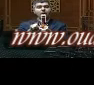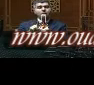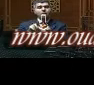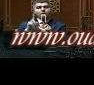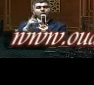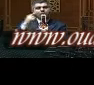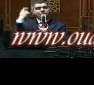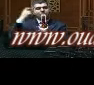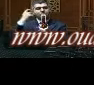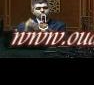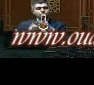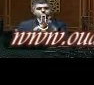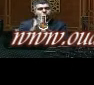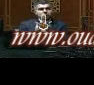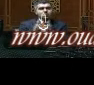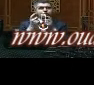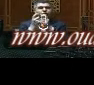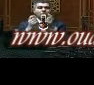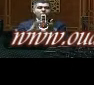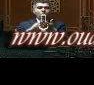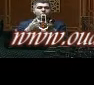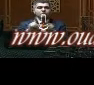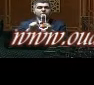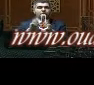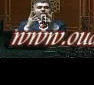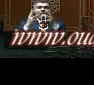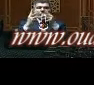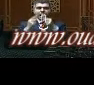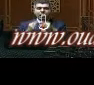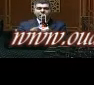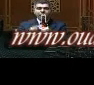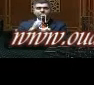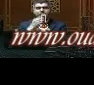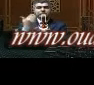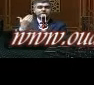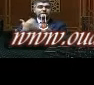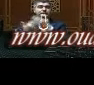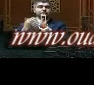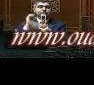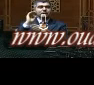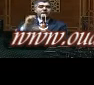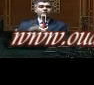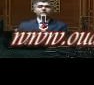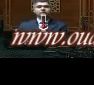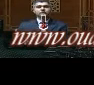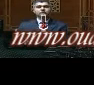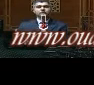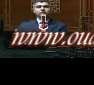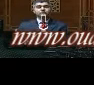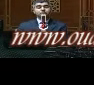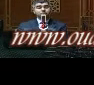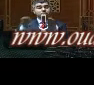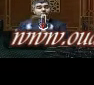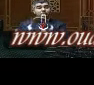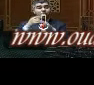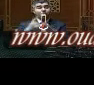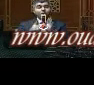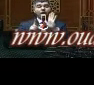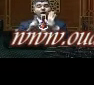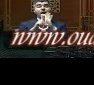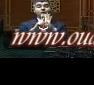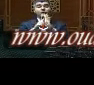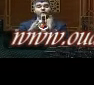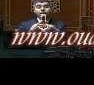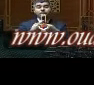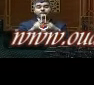التشغيل الذاتي خلال نفس الفترة. وهذه الأرقام هما داروها بناء على التجارب ديالهم في هذا العمل. أما على المستوى التشريعي فإن الحكومة أخرجت مجموعة